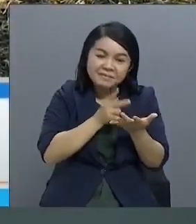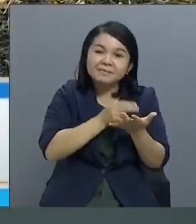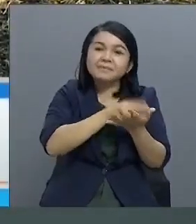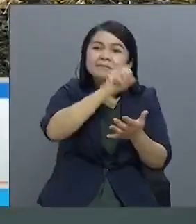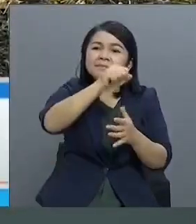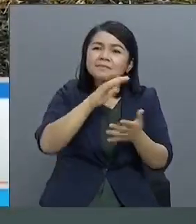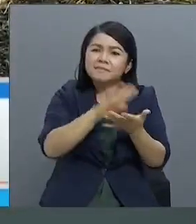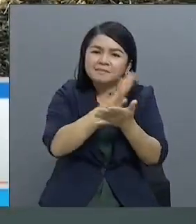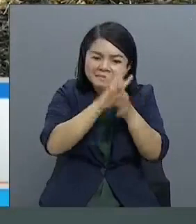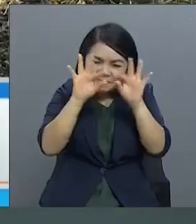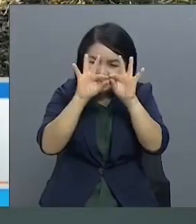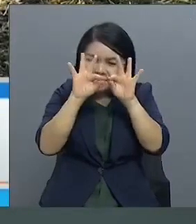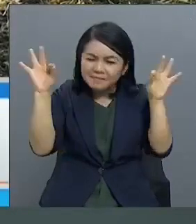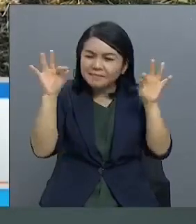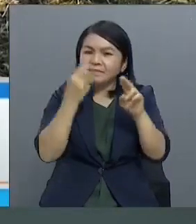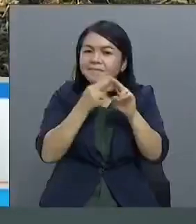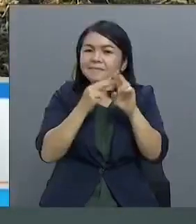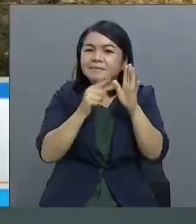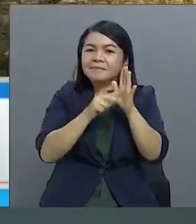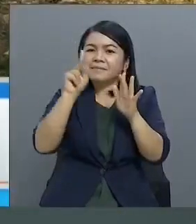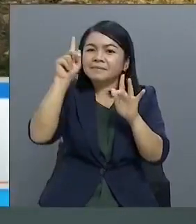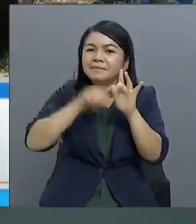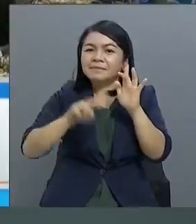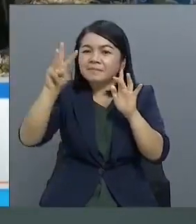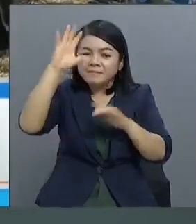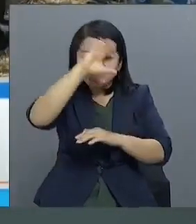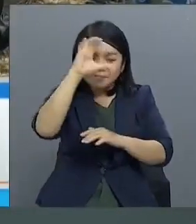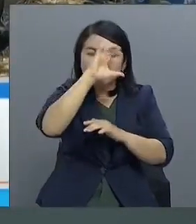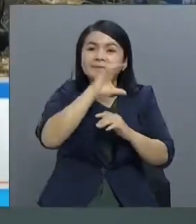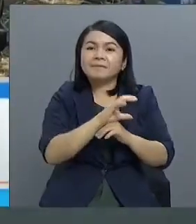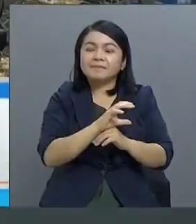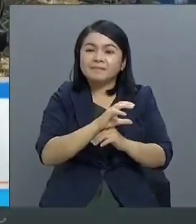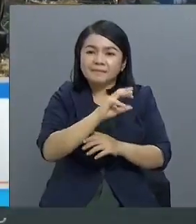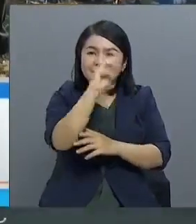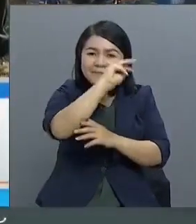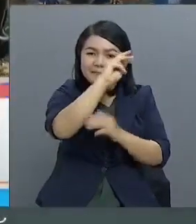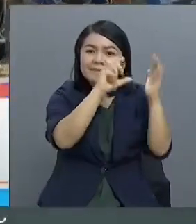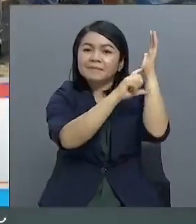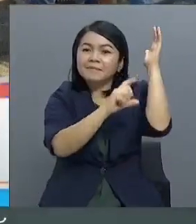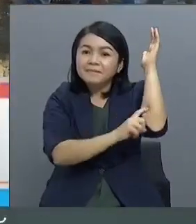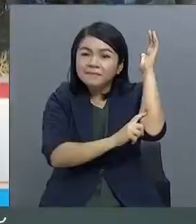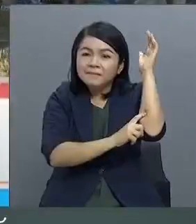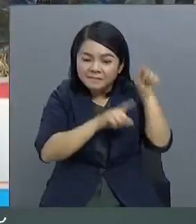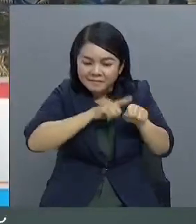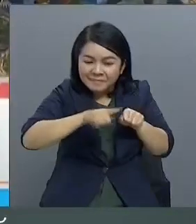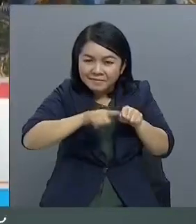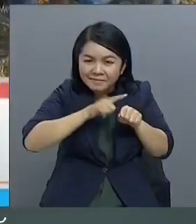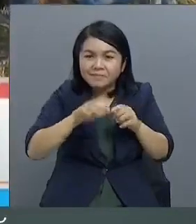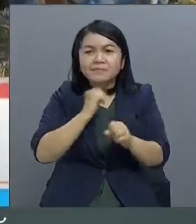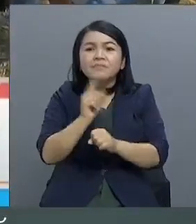ม ใช่ไ หมกระดาษแก้วแล้วก็ขึ้นโครงไม้ไผ่ทำเป็นรูปต่างๆตอนนั้นผมทำเป็นรูปงูจงอาง